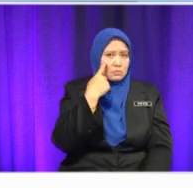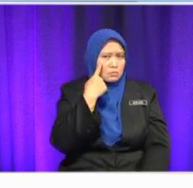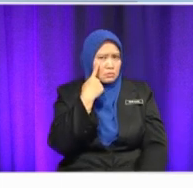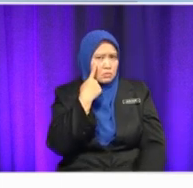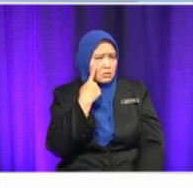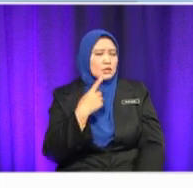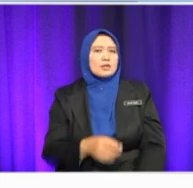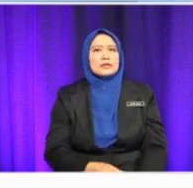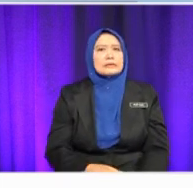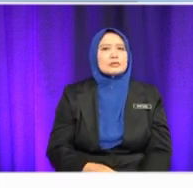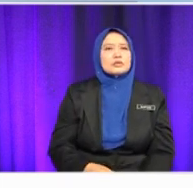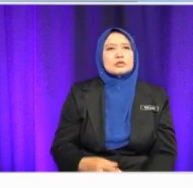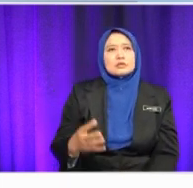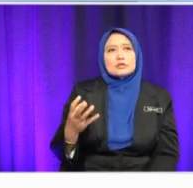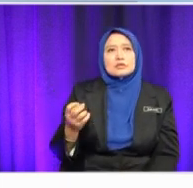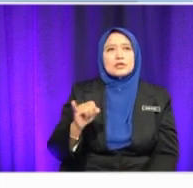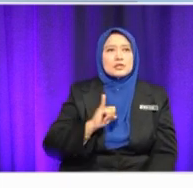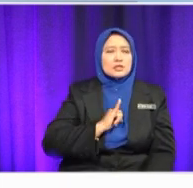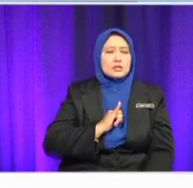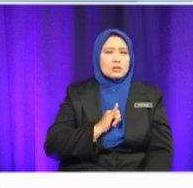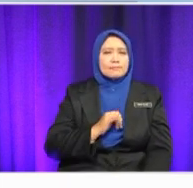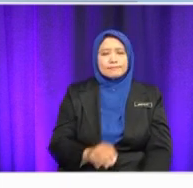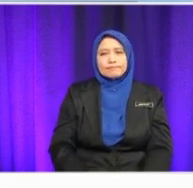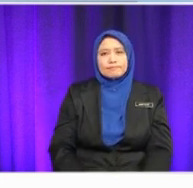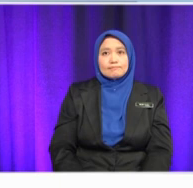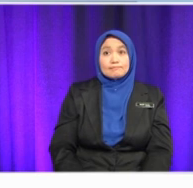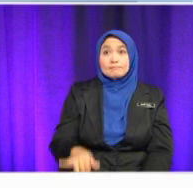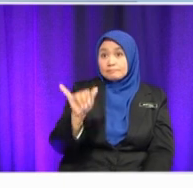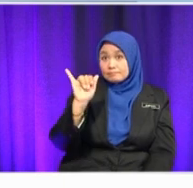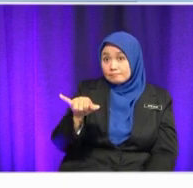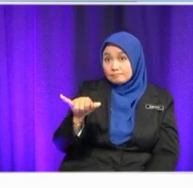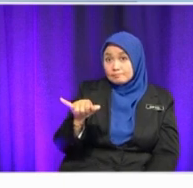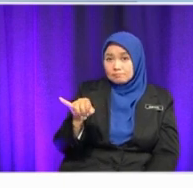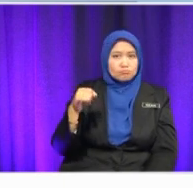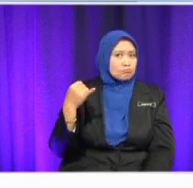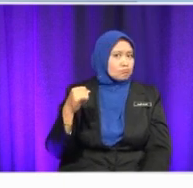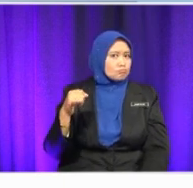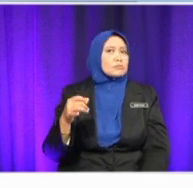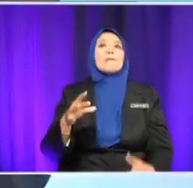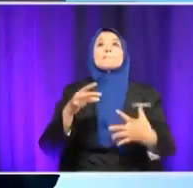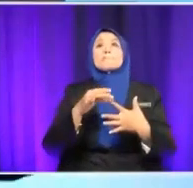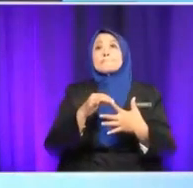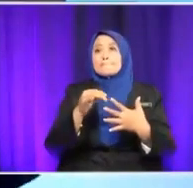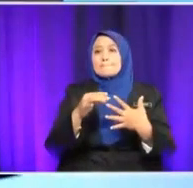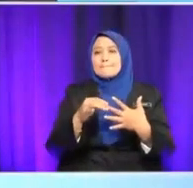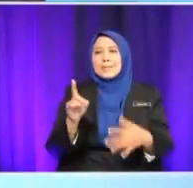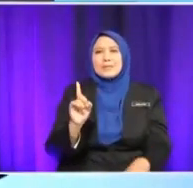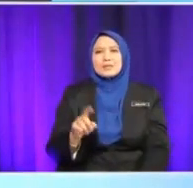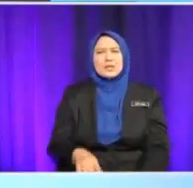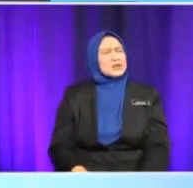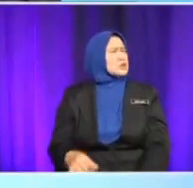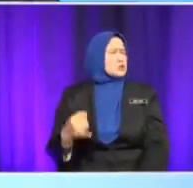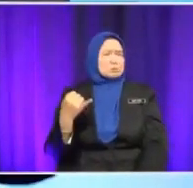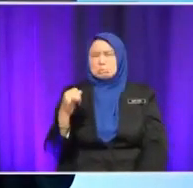atau tidak jadi murid Pilihlah salah satu tidak dan jangan jawab